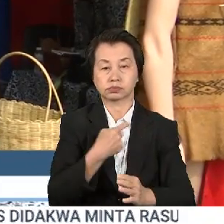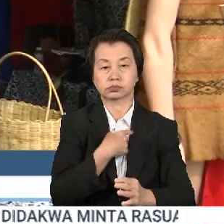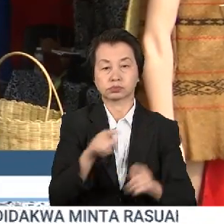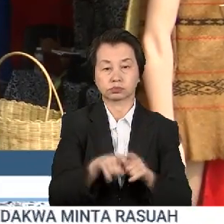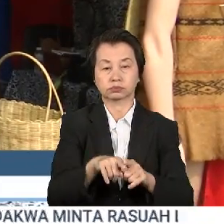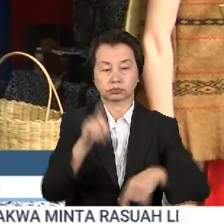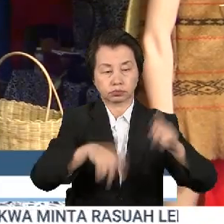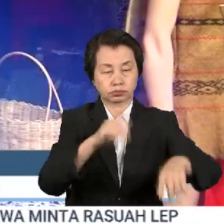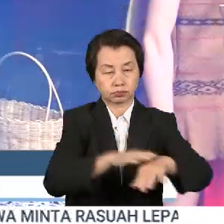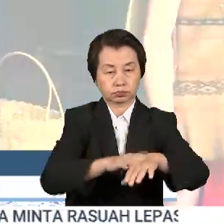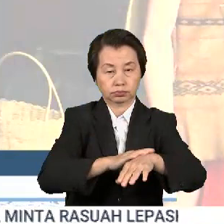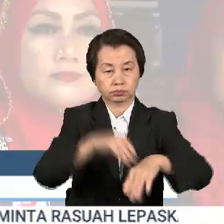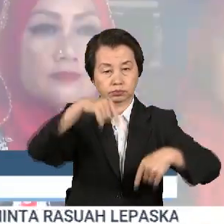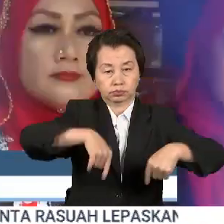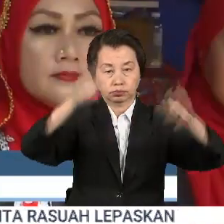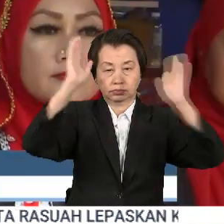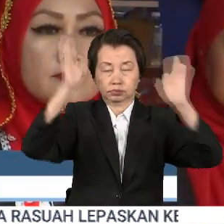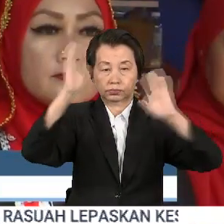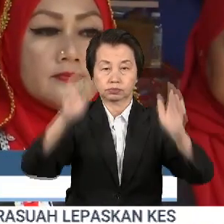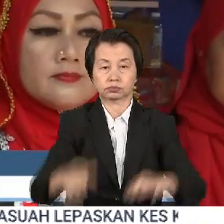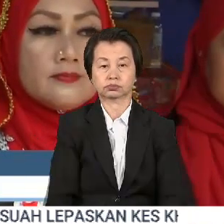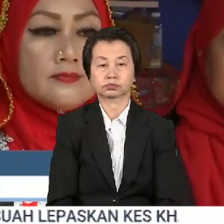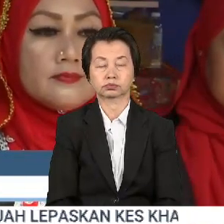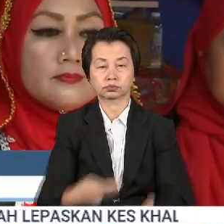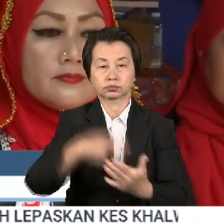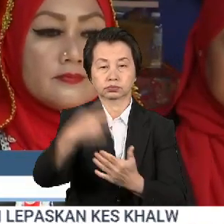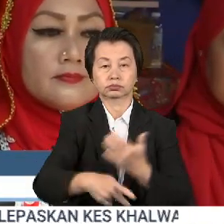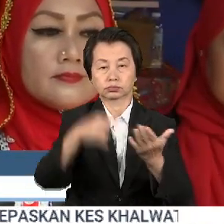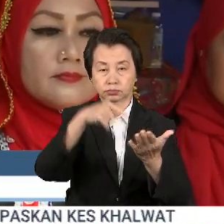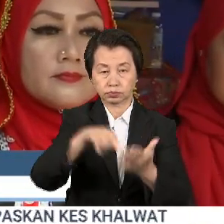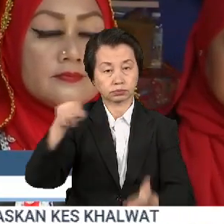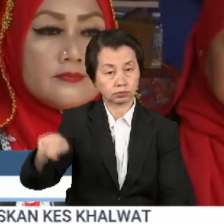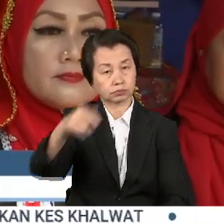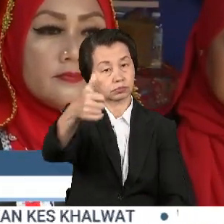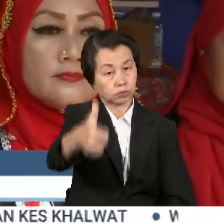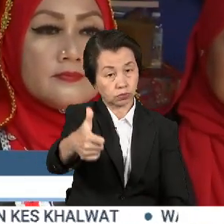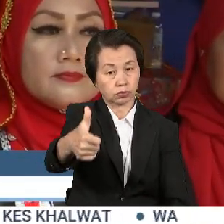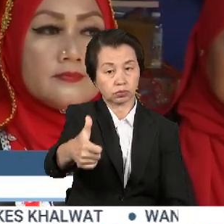berbilang kaum di Malaysia. Mungkin sebegini memanglah bagus untuk